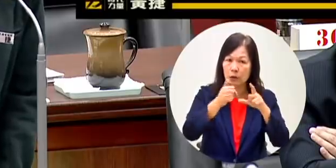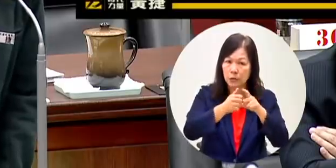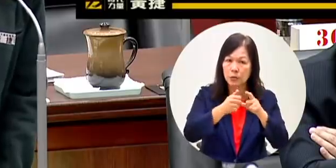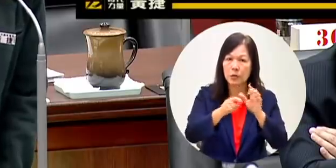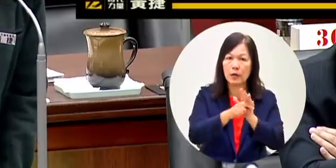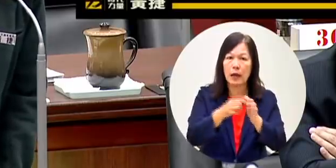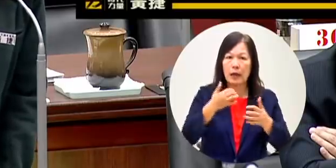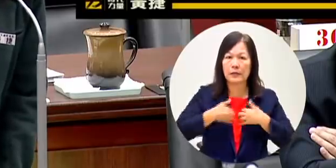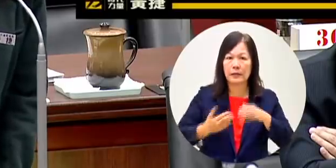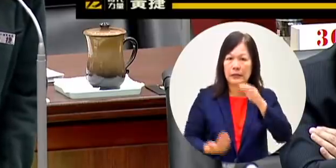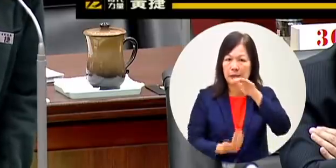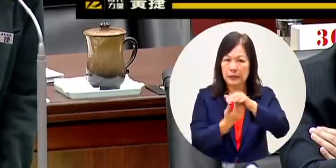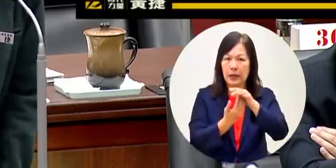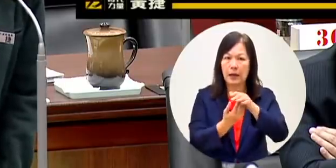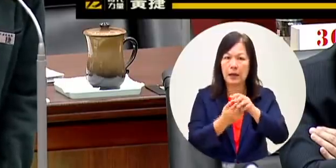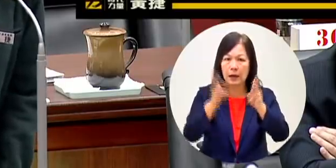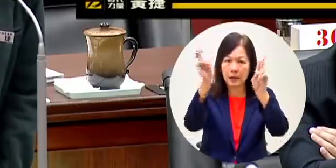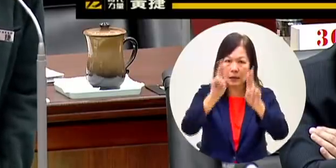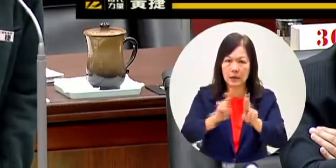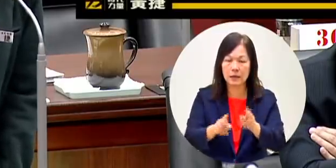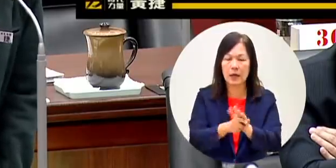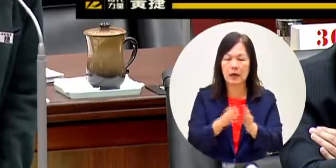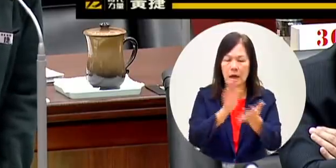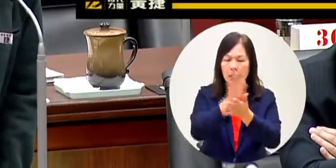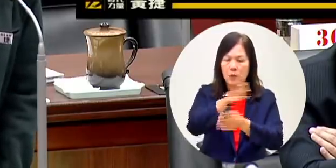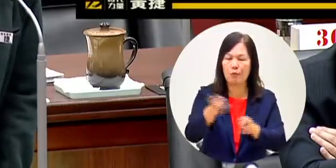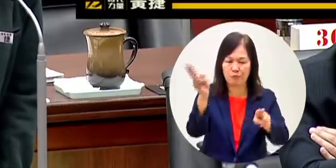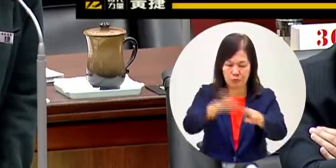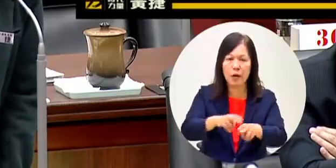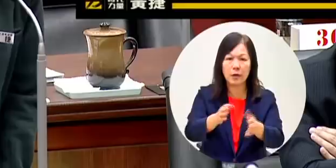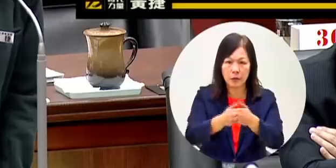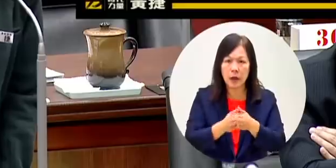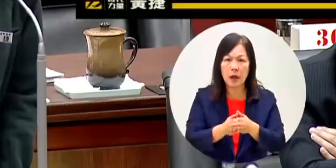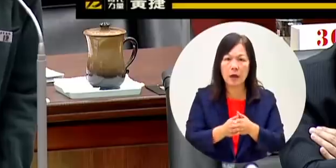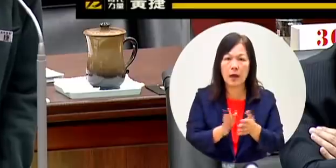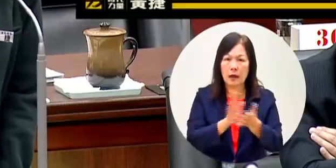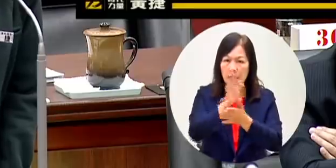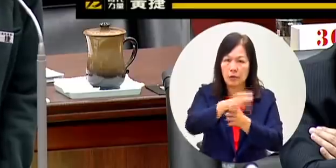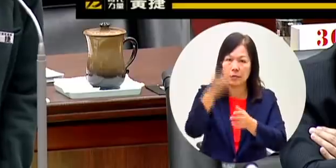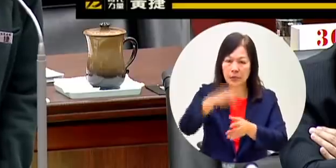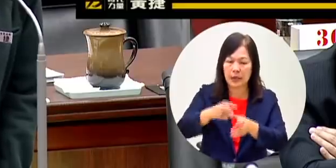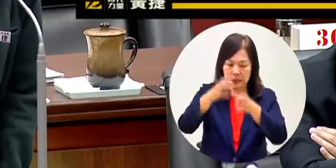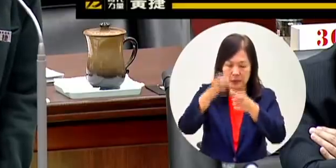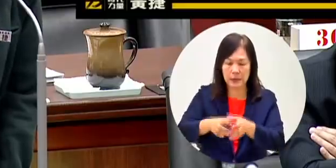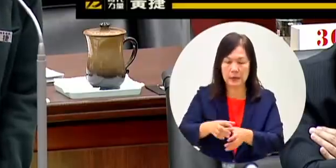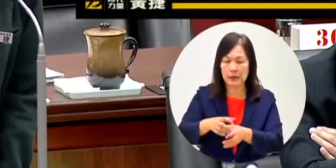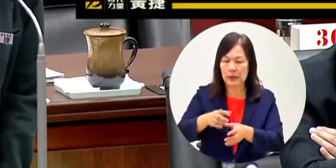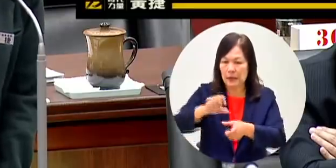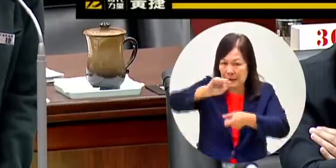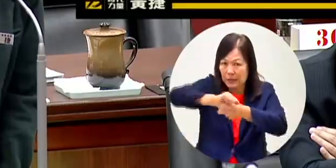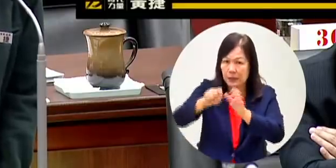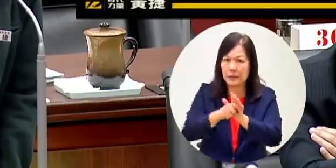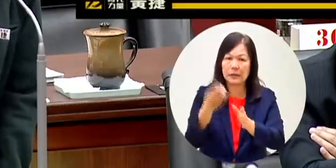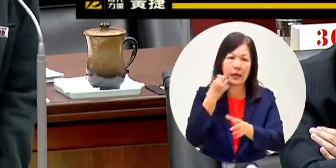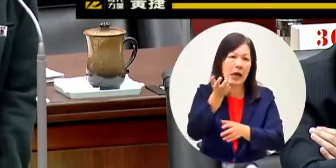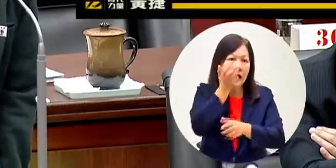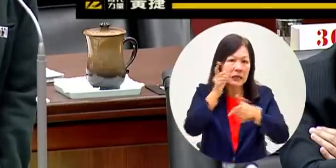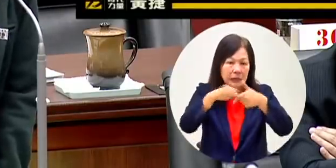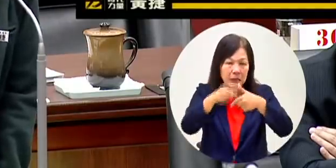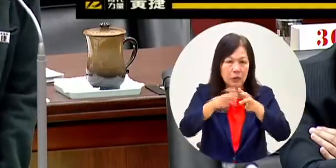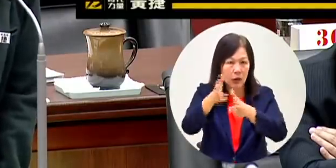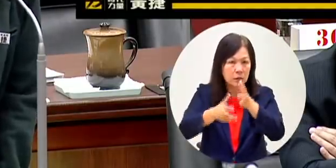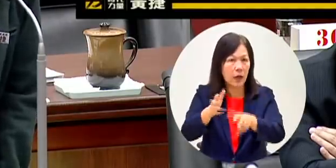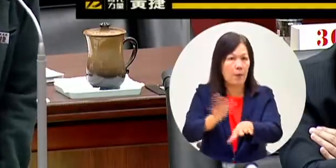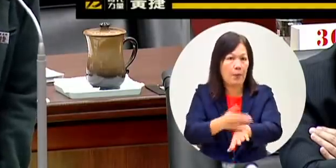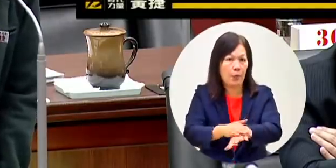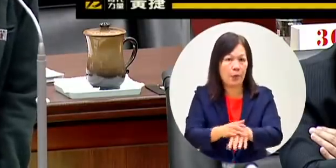雄未来绝对不会增设石化厂，现有的石化厂也不会增建。这些条件，市长能够承诺吗？这